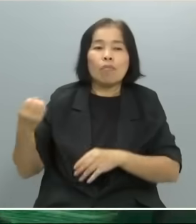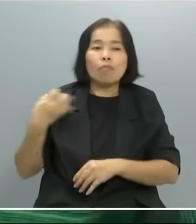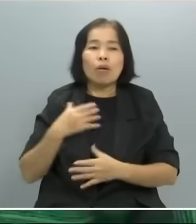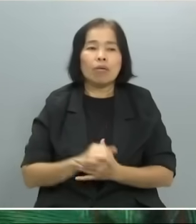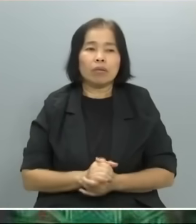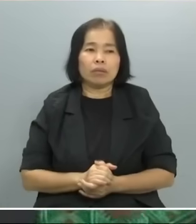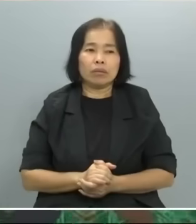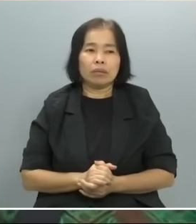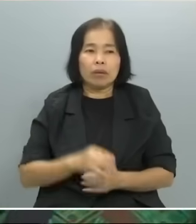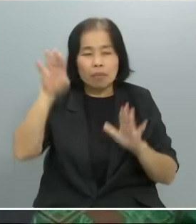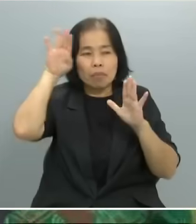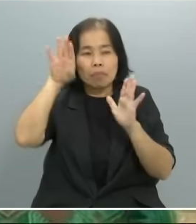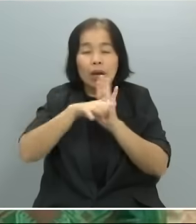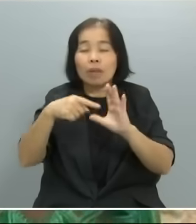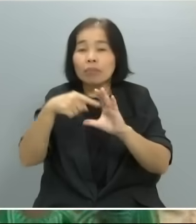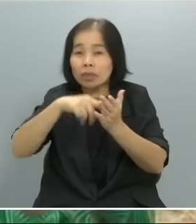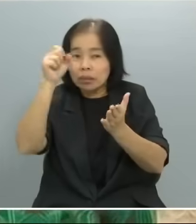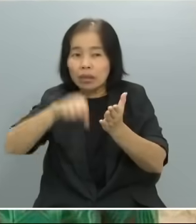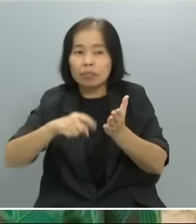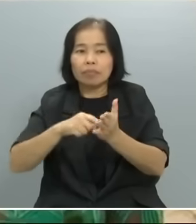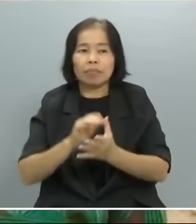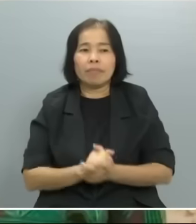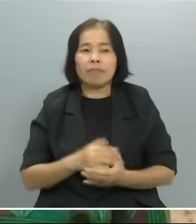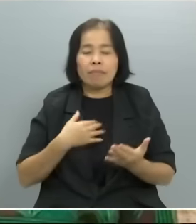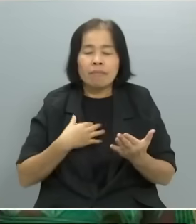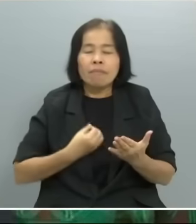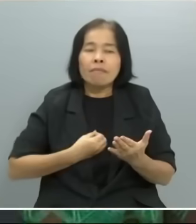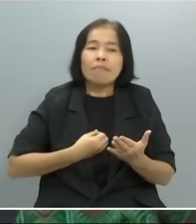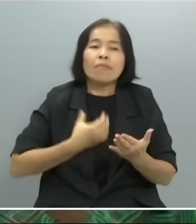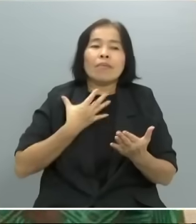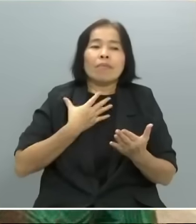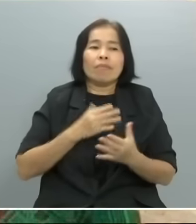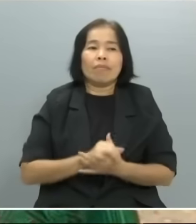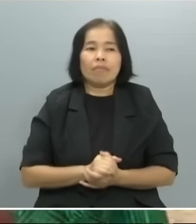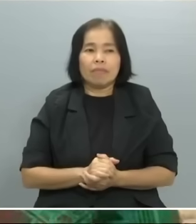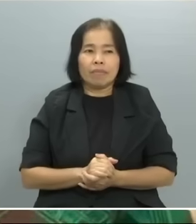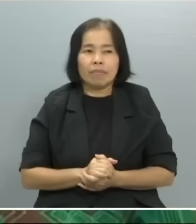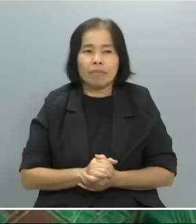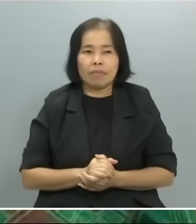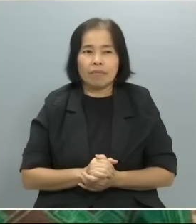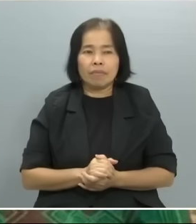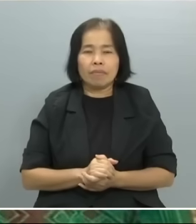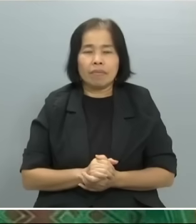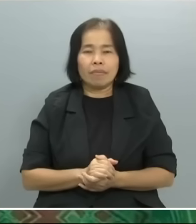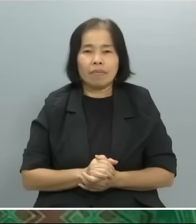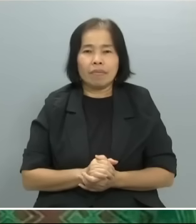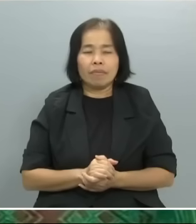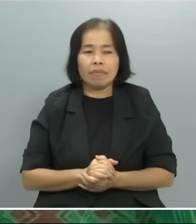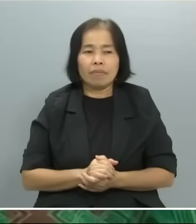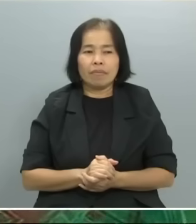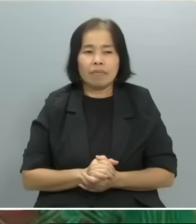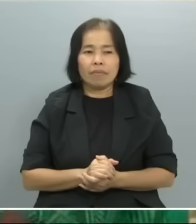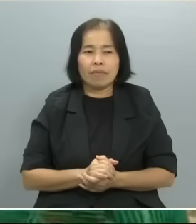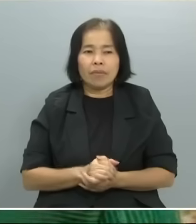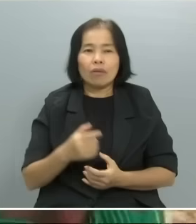ว่าให้ไปเบิ่งอีกเบิ่งอีกกแม่นอีหลจ้าิบ